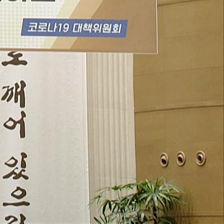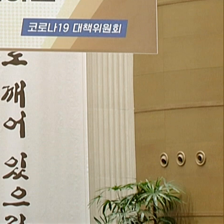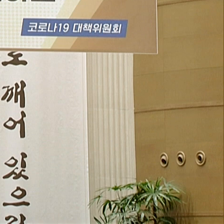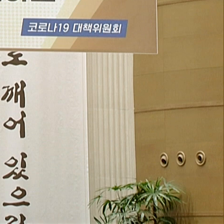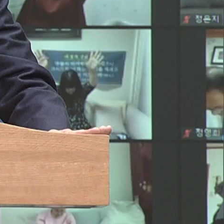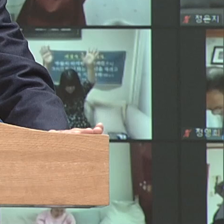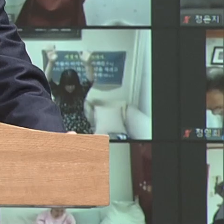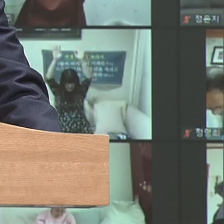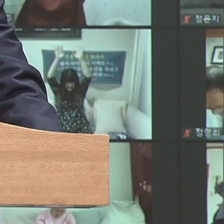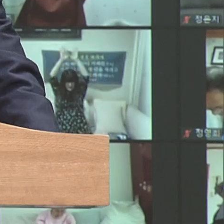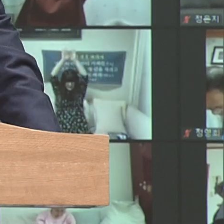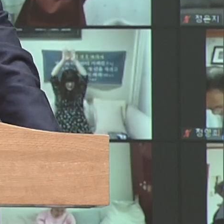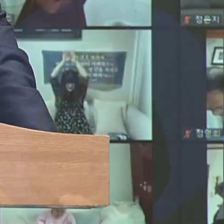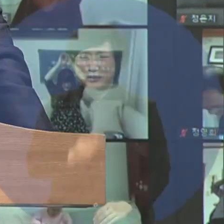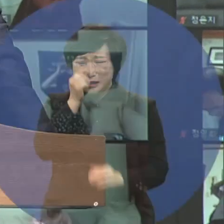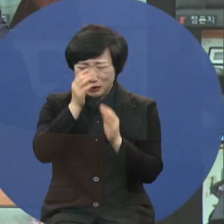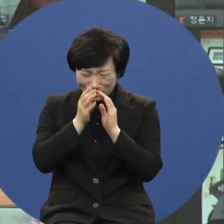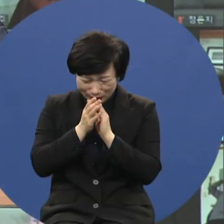은혜에